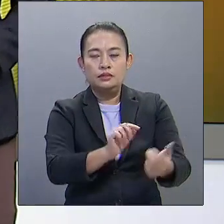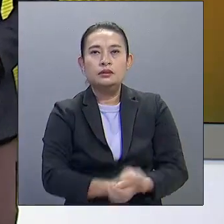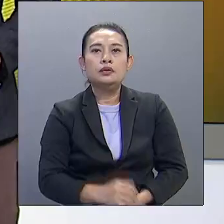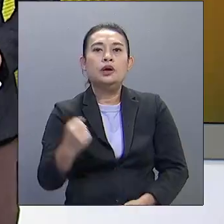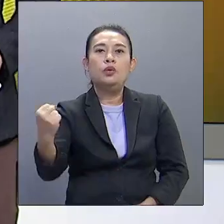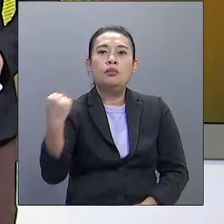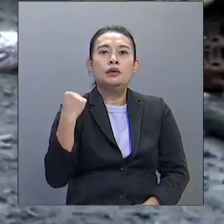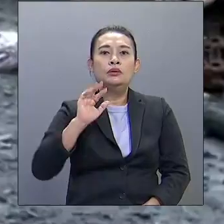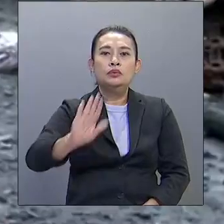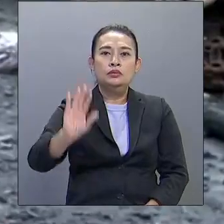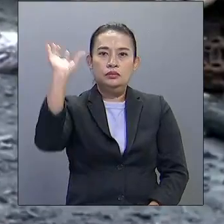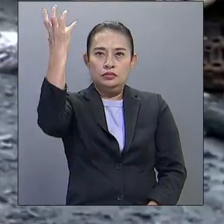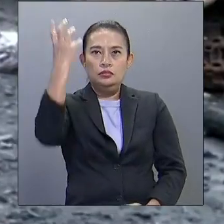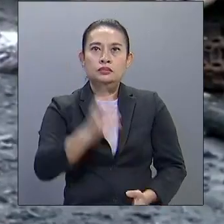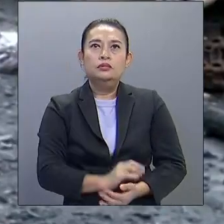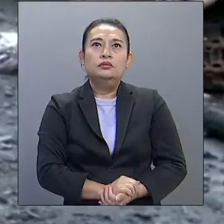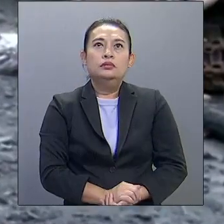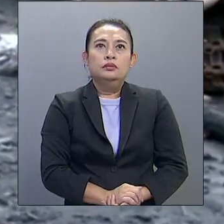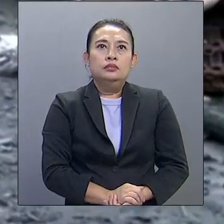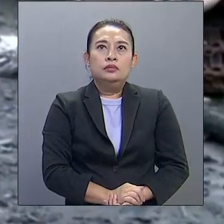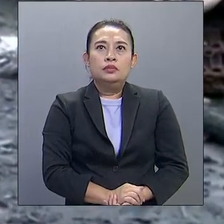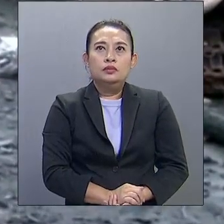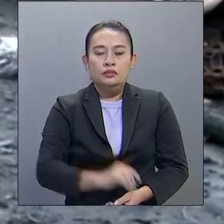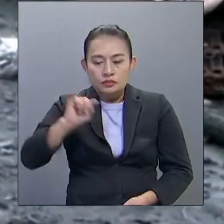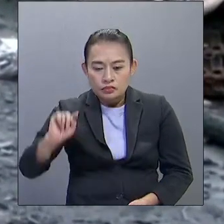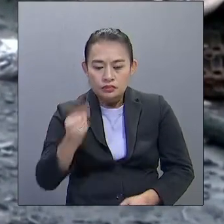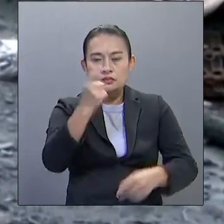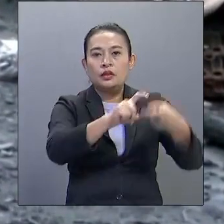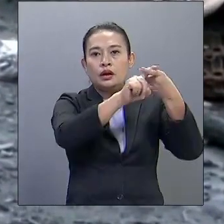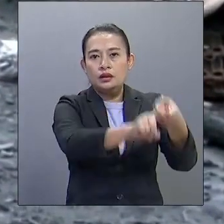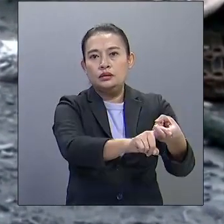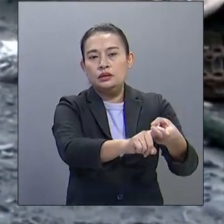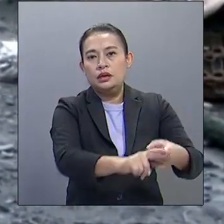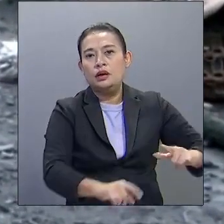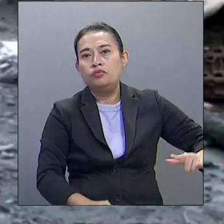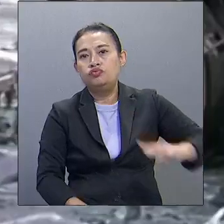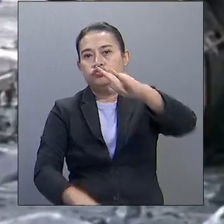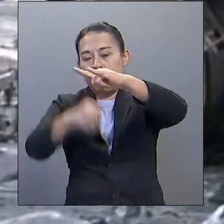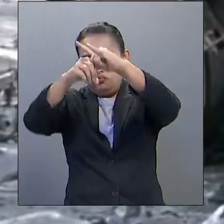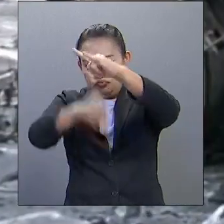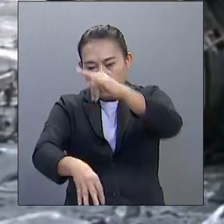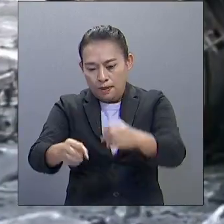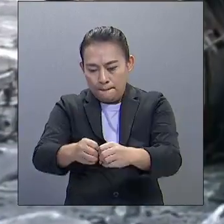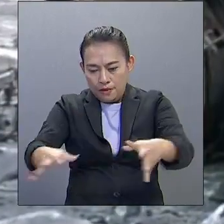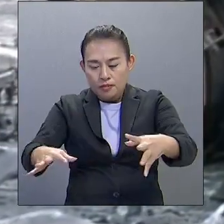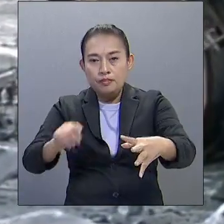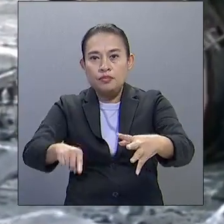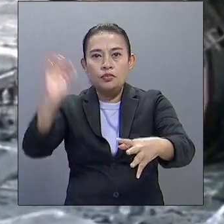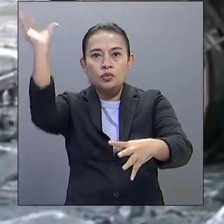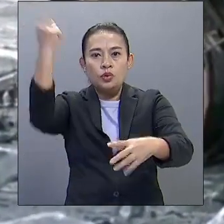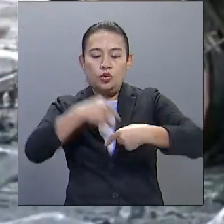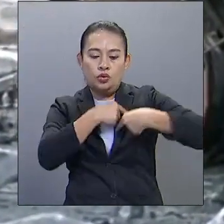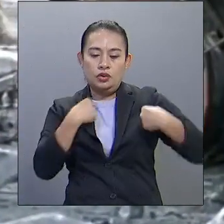คงของโลกค่ะในช่วงแรกๆที่รัสเซียใช้กำลังบุกยูเครนคนทั่วโลกต่างให้กำลังใจแล้วก็ให้การ